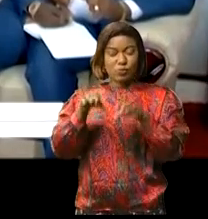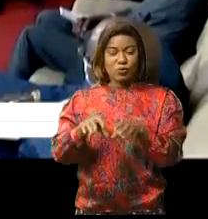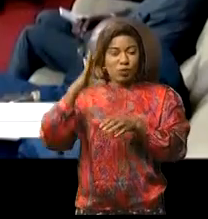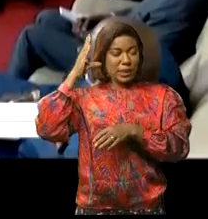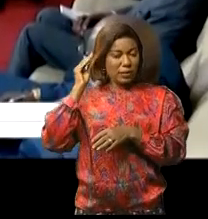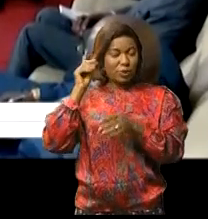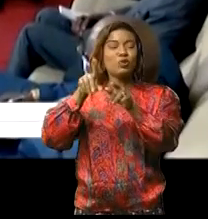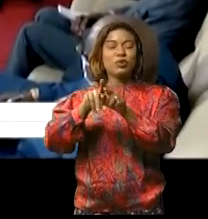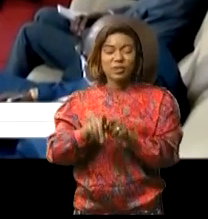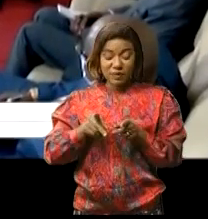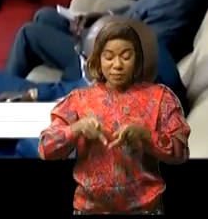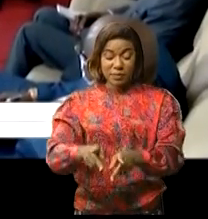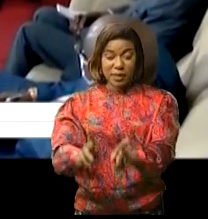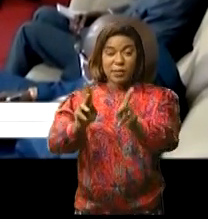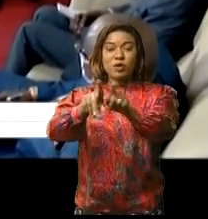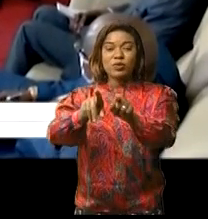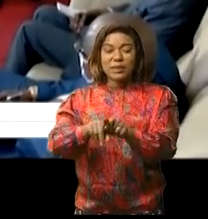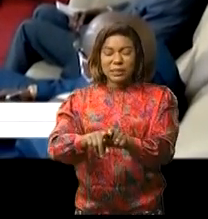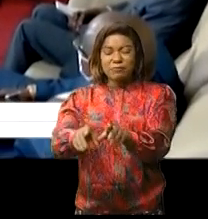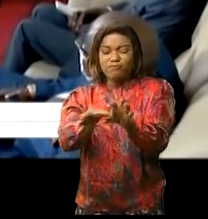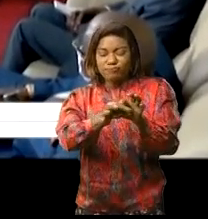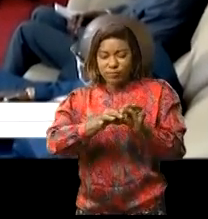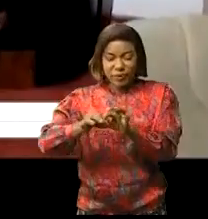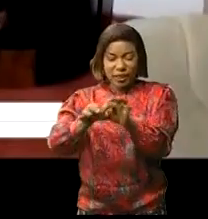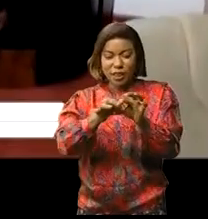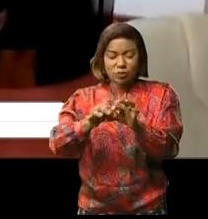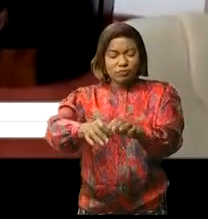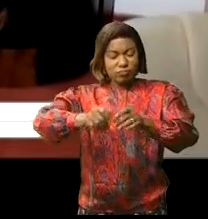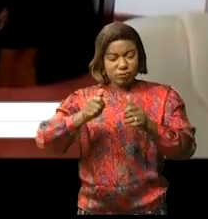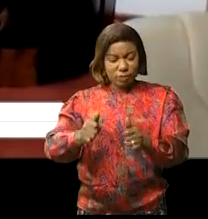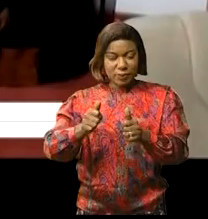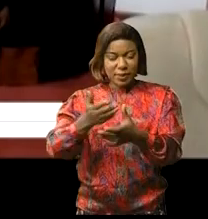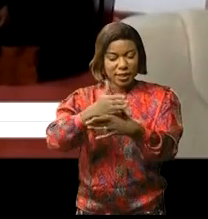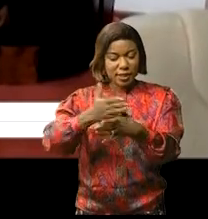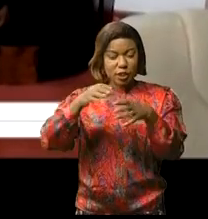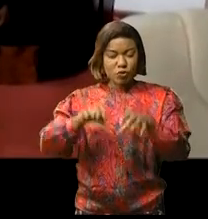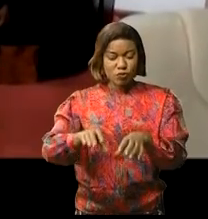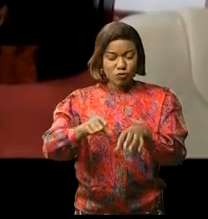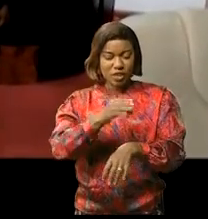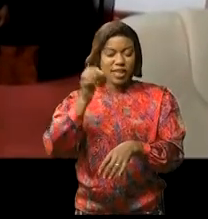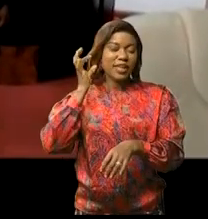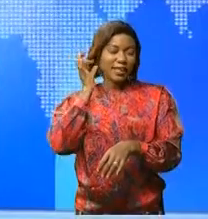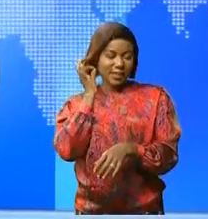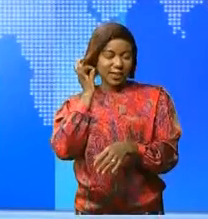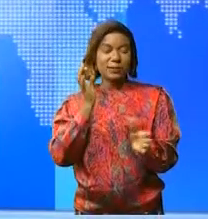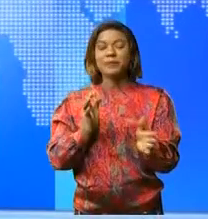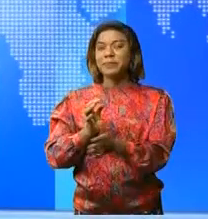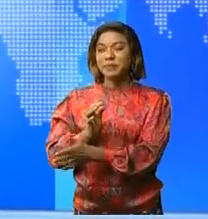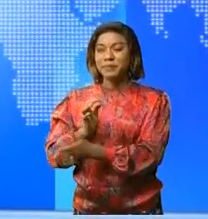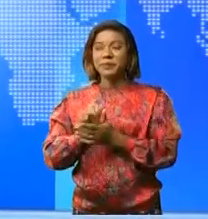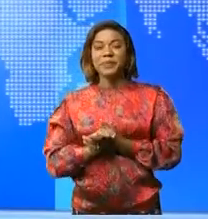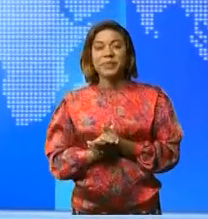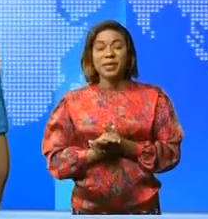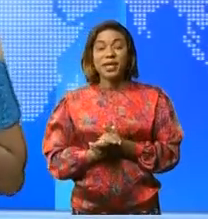expérience qui va permettre de cimenter encore davantage les relations diplomatiques entre ces deux pays.